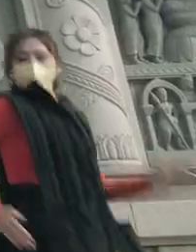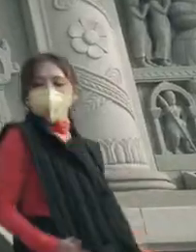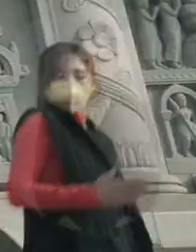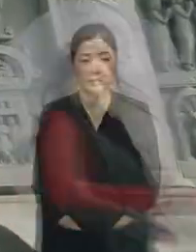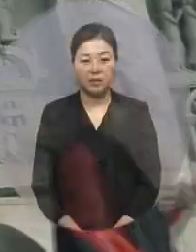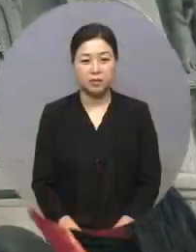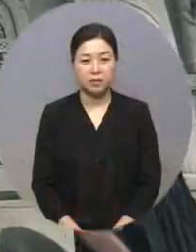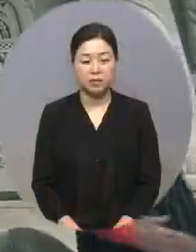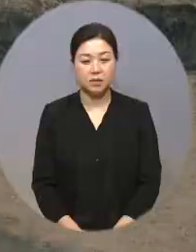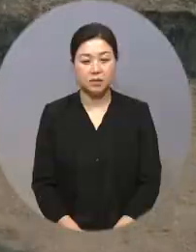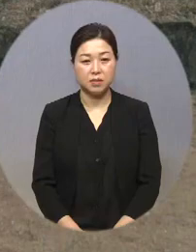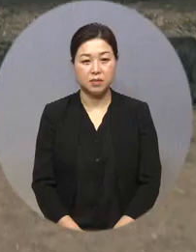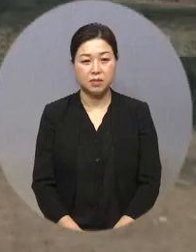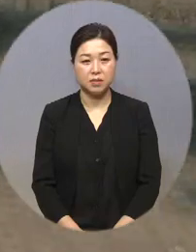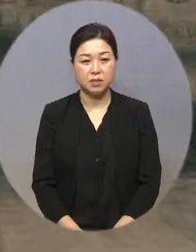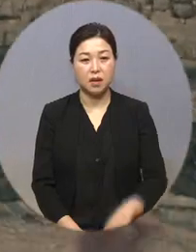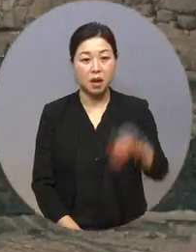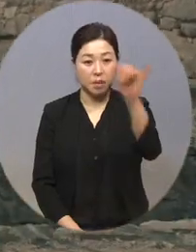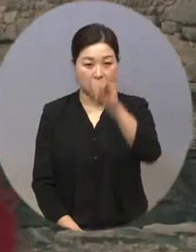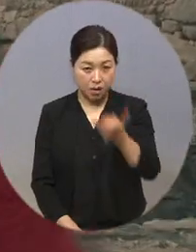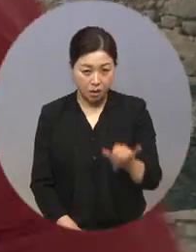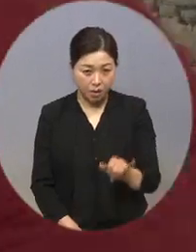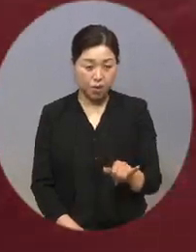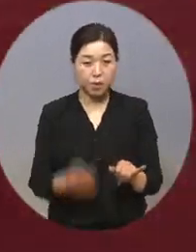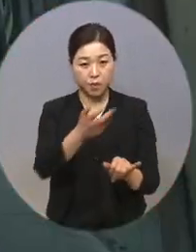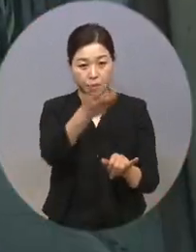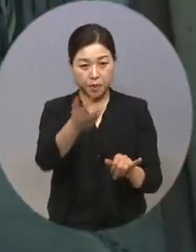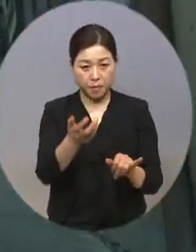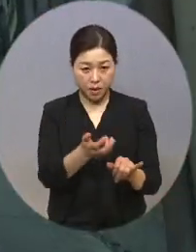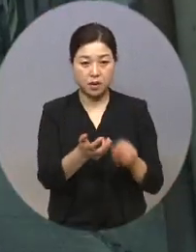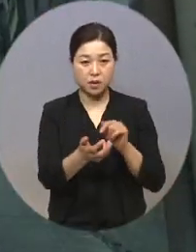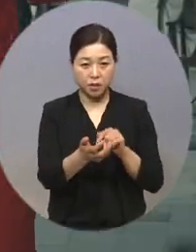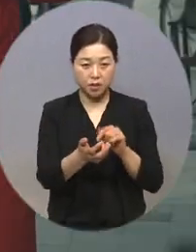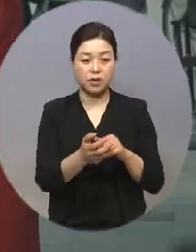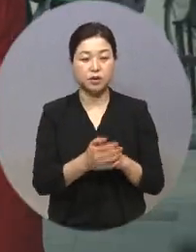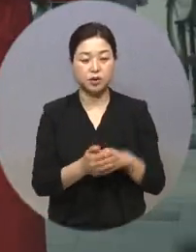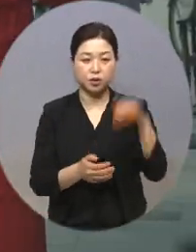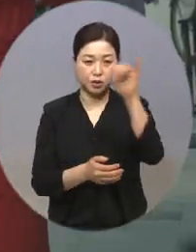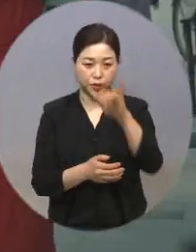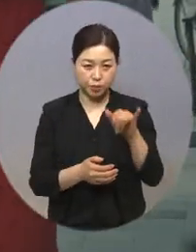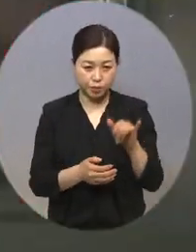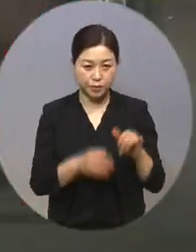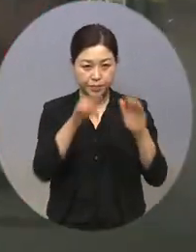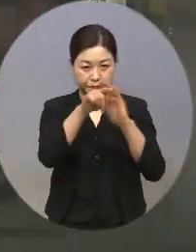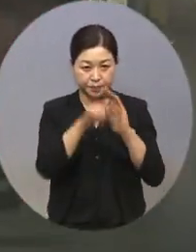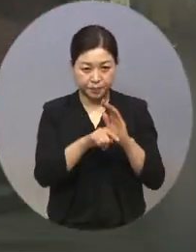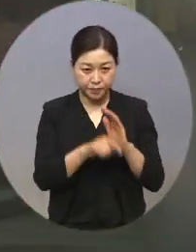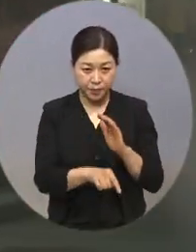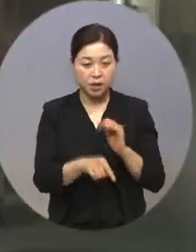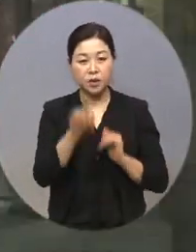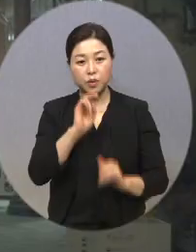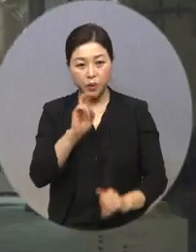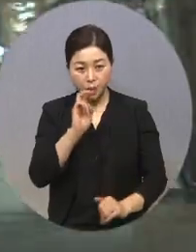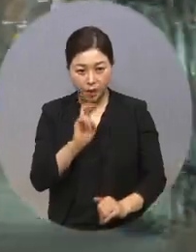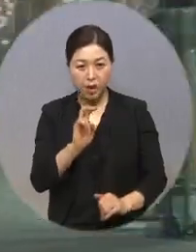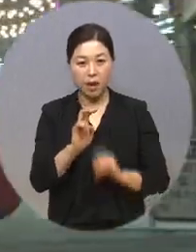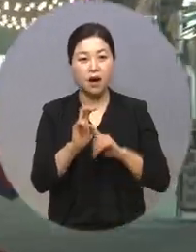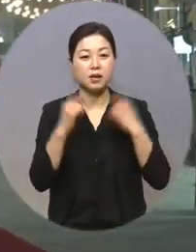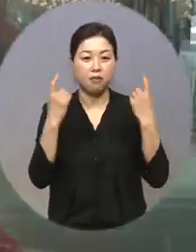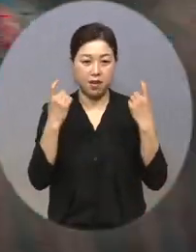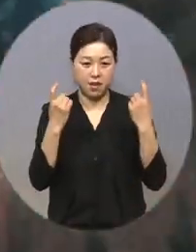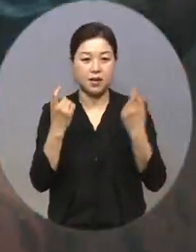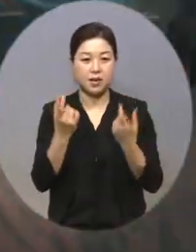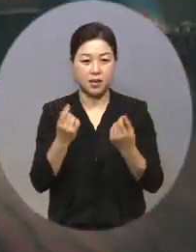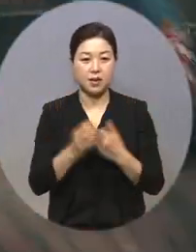아, 예, 저희 팔도 무브먼트는 그 전국 팔도를 이제 돌아다니면서 뮤비 트립이라고 보시면 될 것 같아요. 저희가